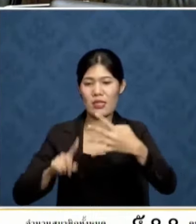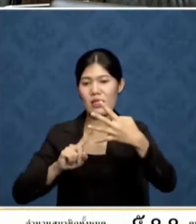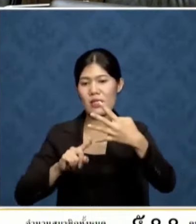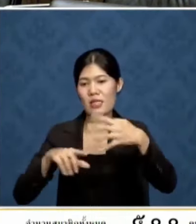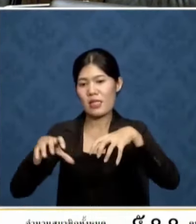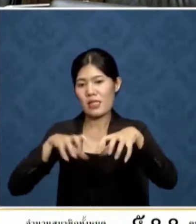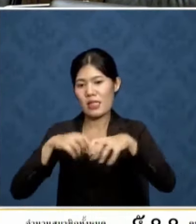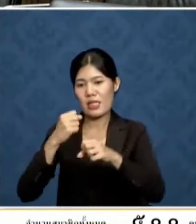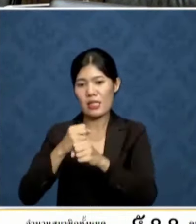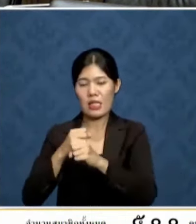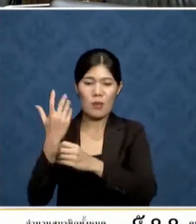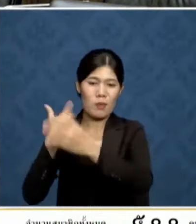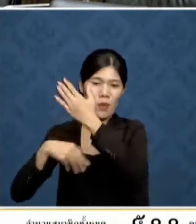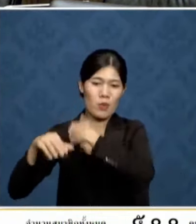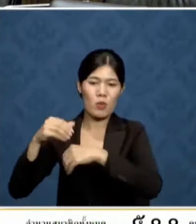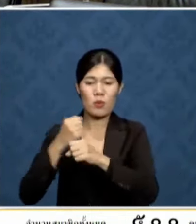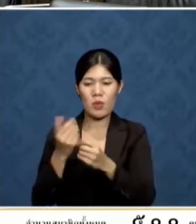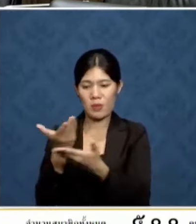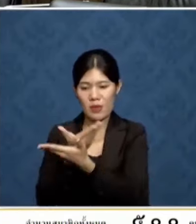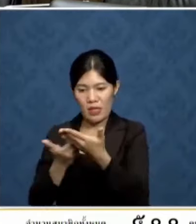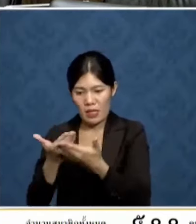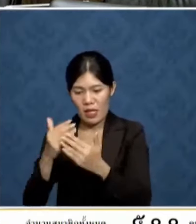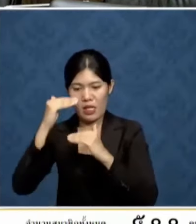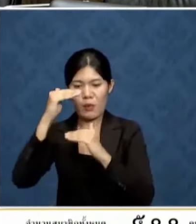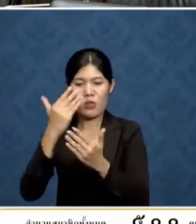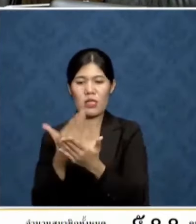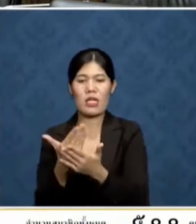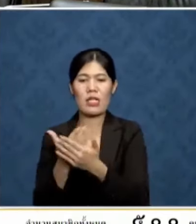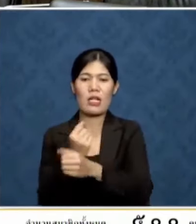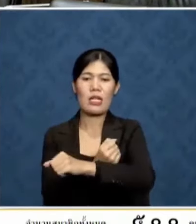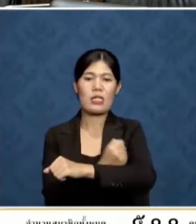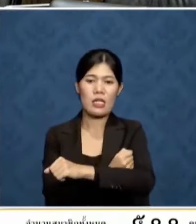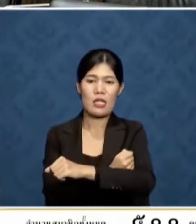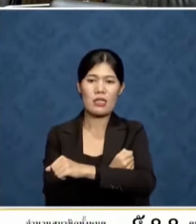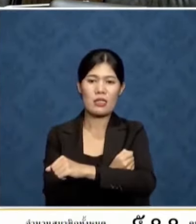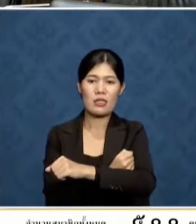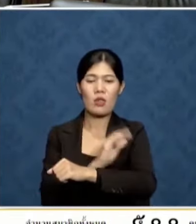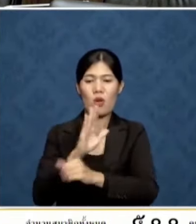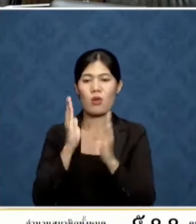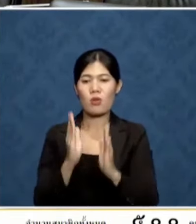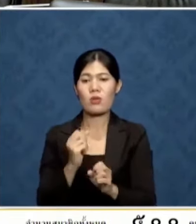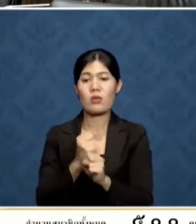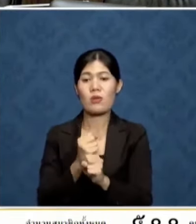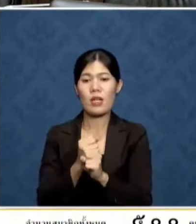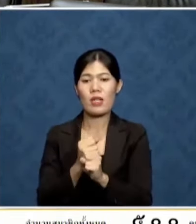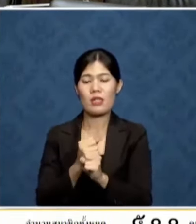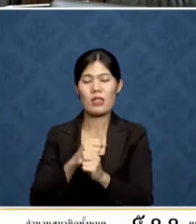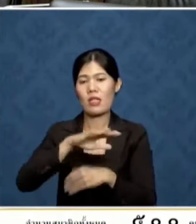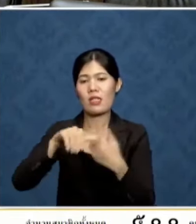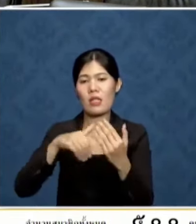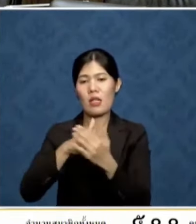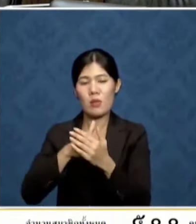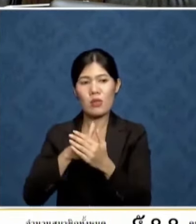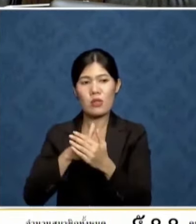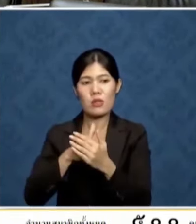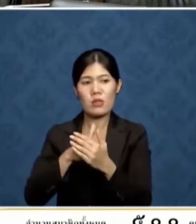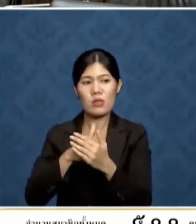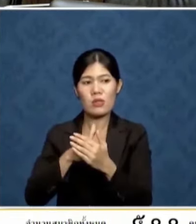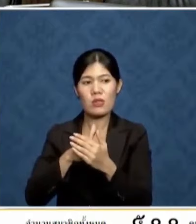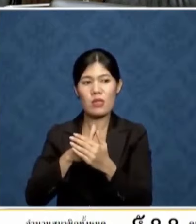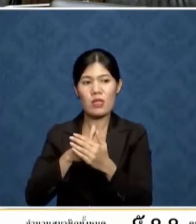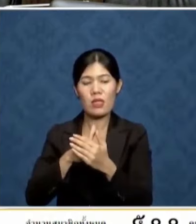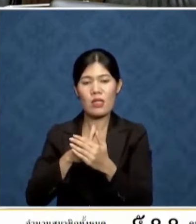ระบบข้อมูลประกอบการพิจารณากำหนดอัตราค่าจ้างขั้นต่ำทั้งหมดใช้งบประมาณ 119ล้านบาทครับหรือพูดง่ายๆว่า 4โครงการนี้ครับคือ